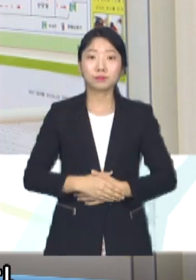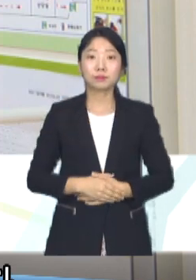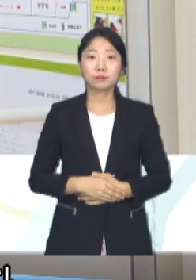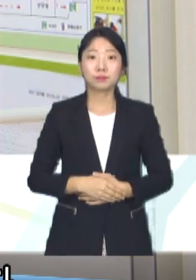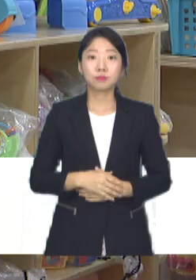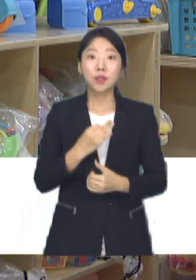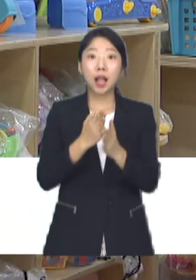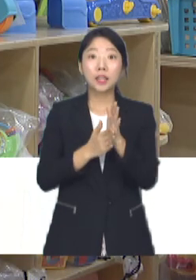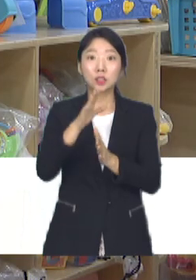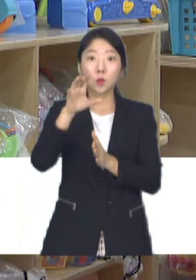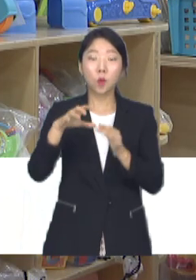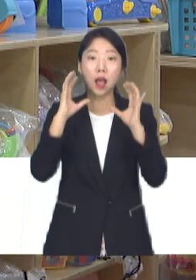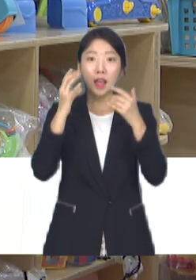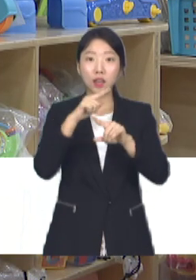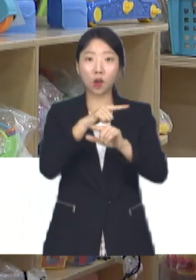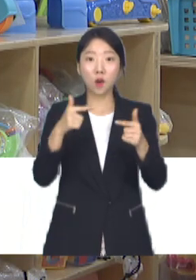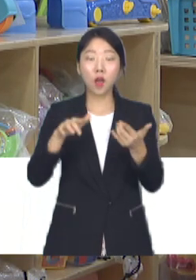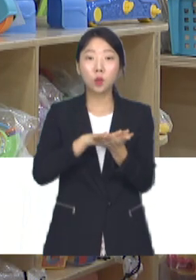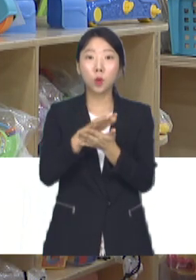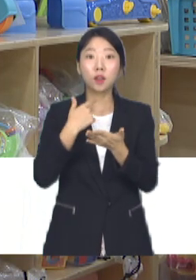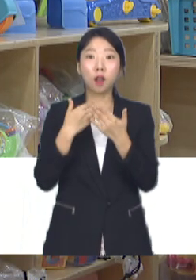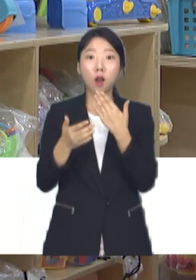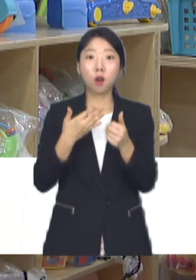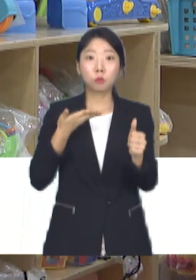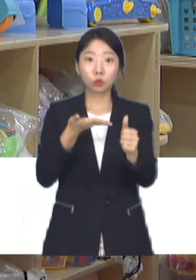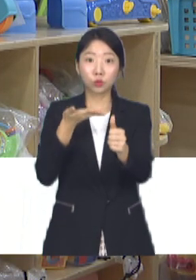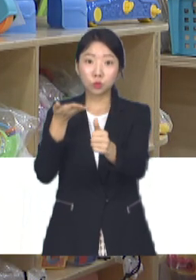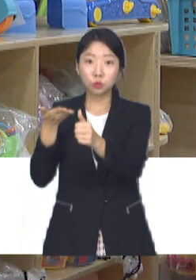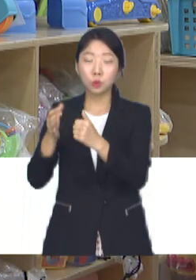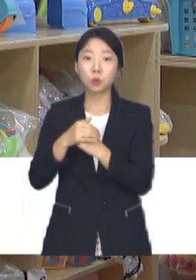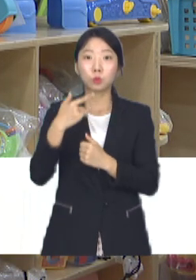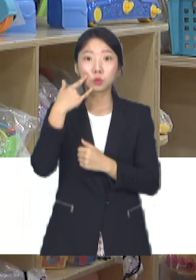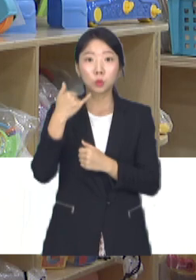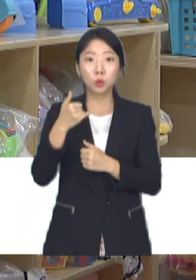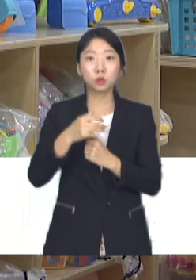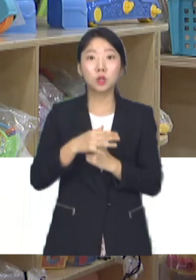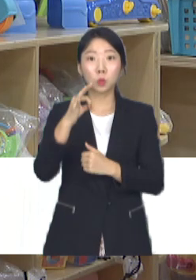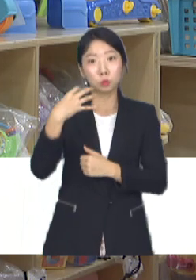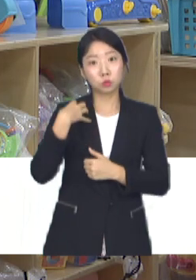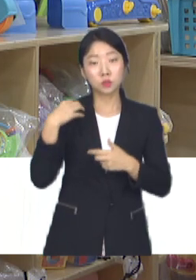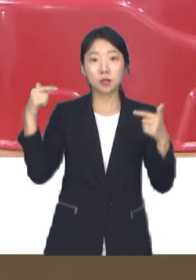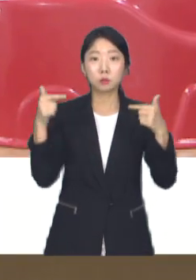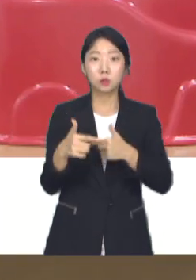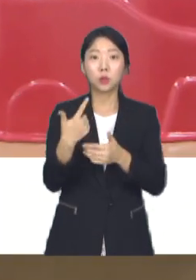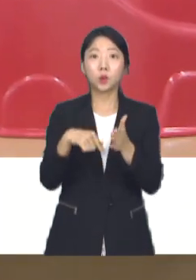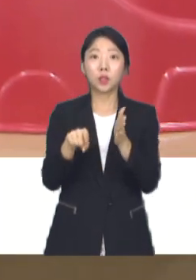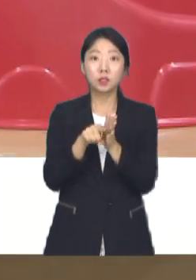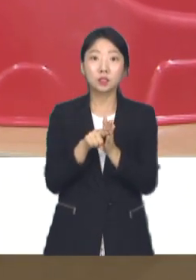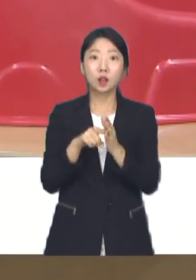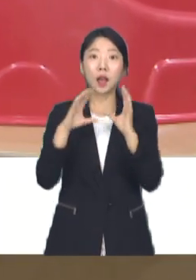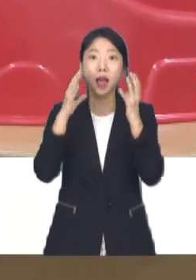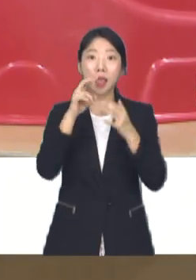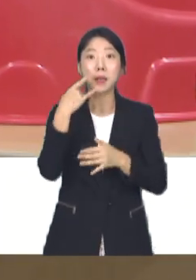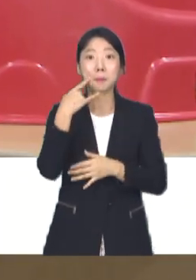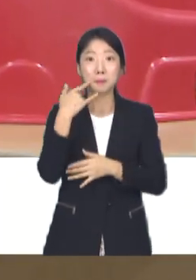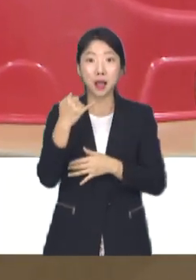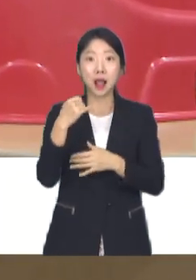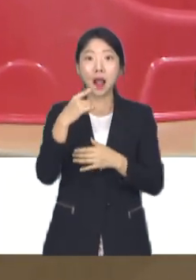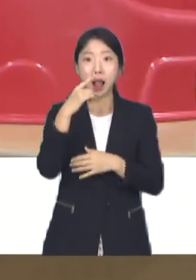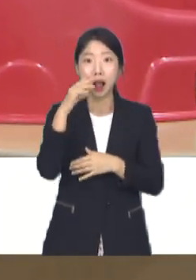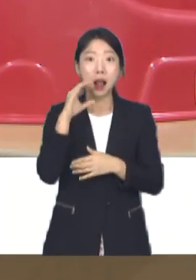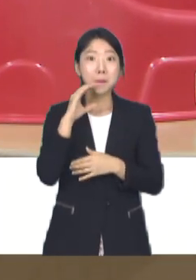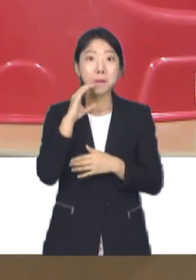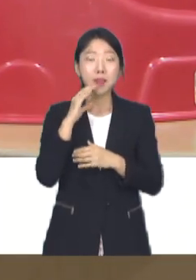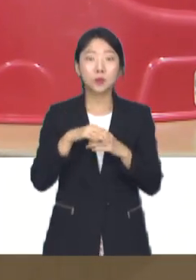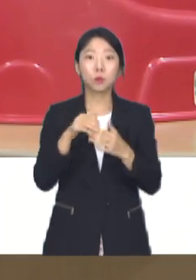있습니다. 안양시는 아이들에게 다양한 놀이 경험을 제공하고 부모들의 양육 부담을 덜어주고자 아이만